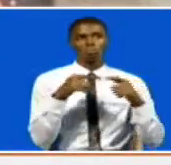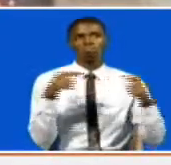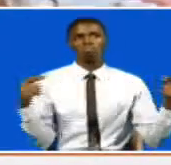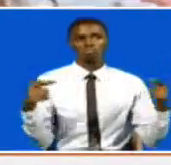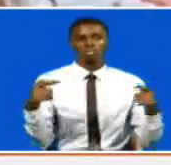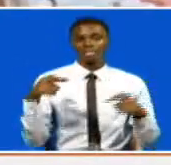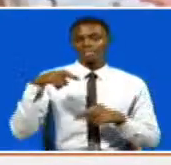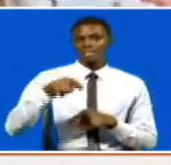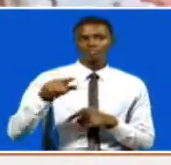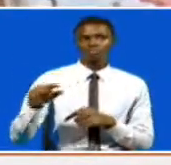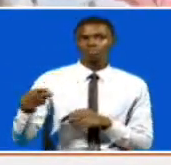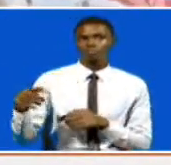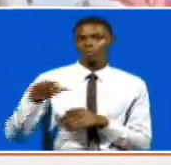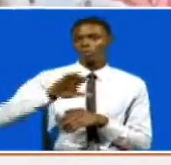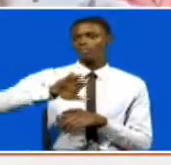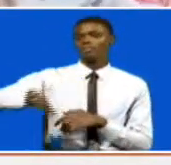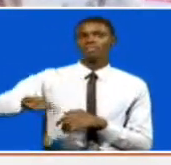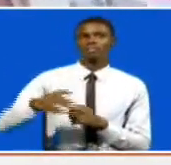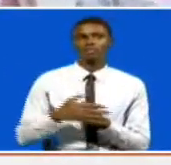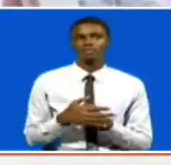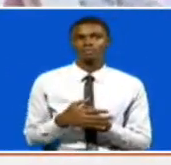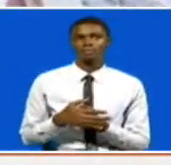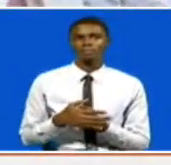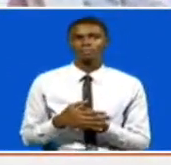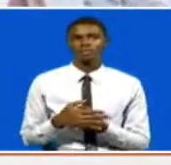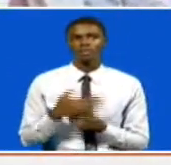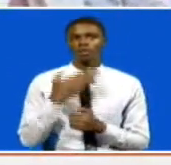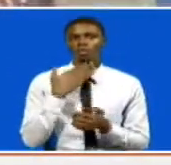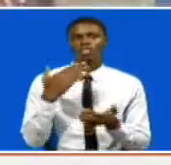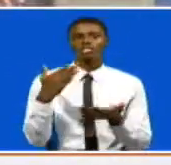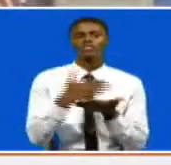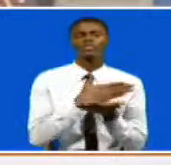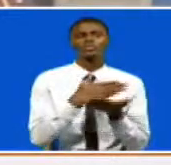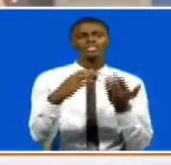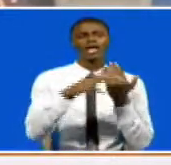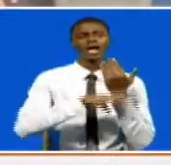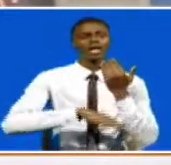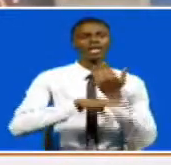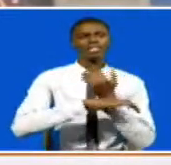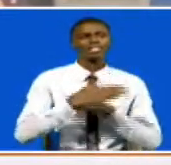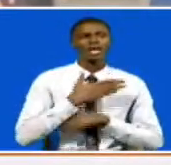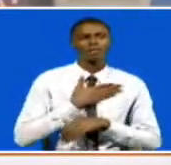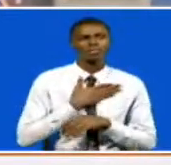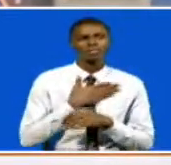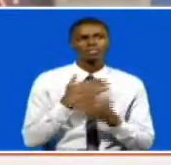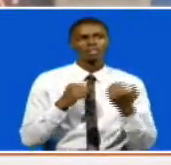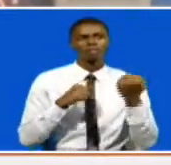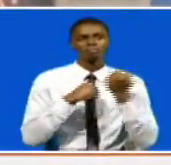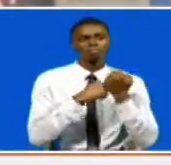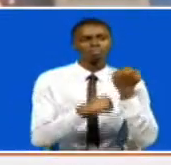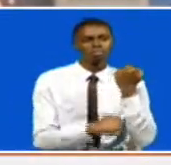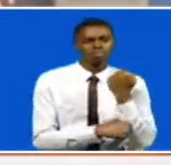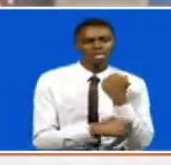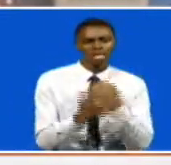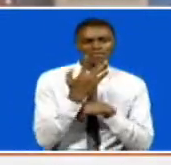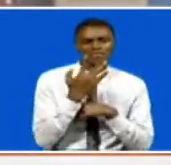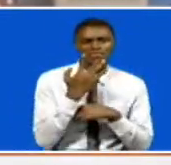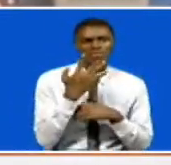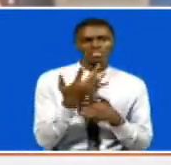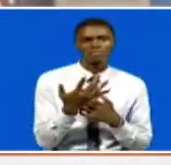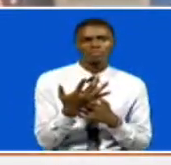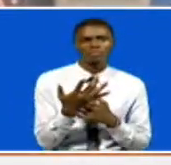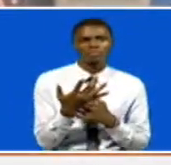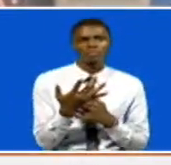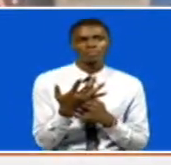kando kwanza. Sasa jamaa wanataka kugawanya nchi yetu kwa msingi ya ubaguzi.